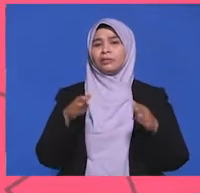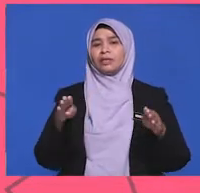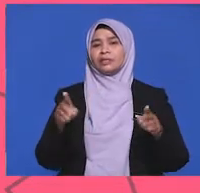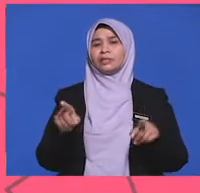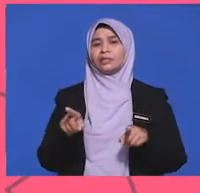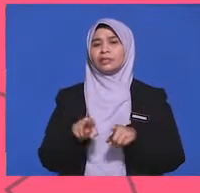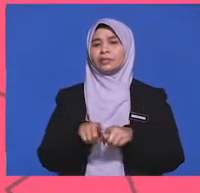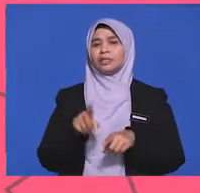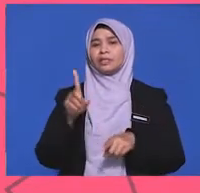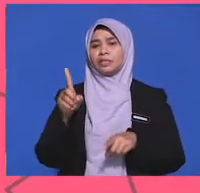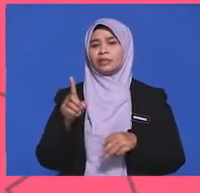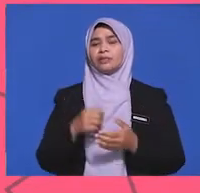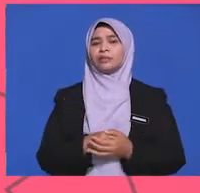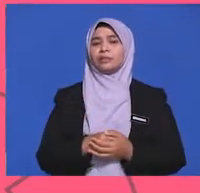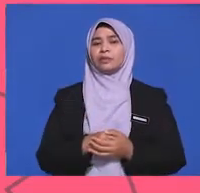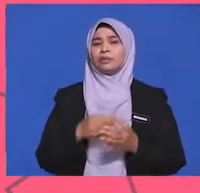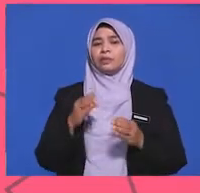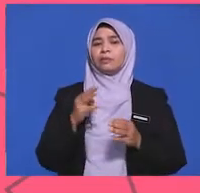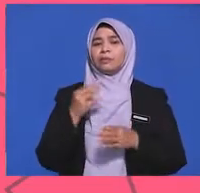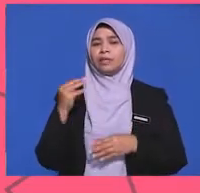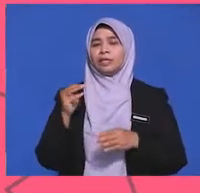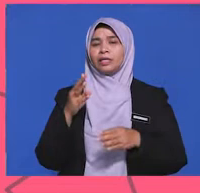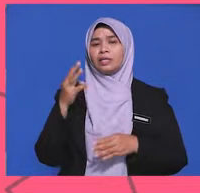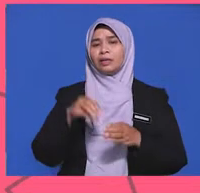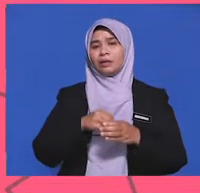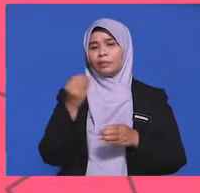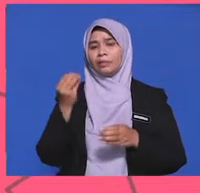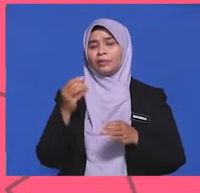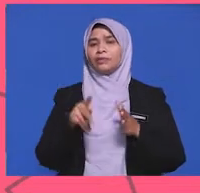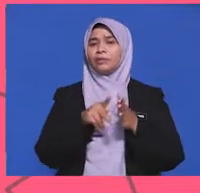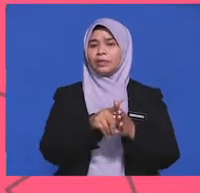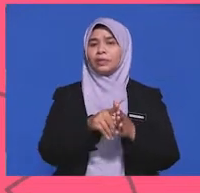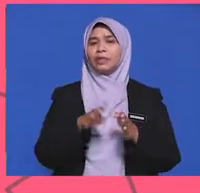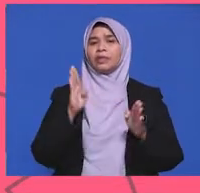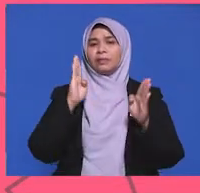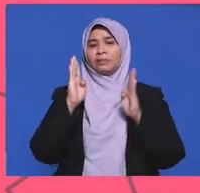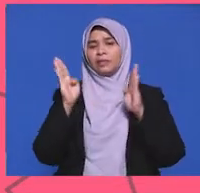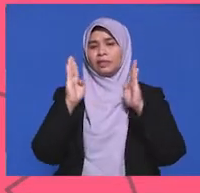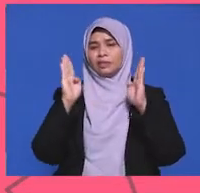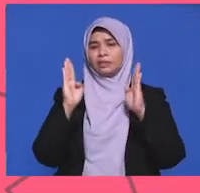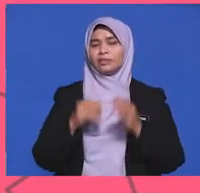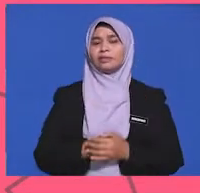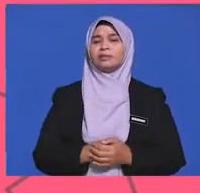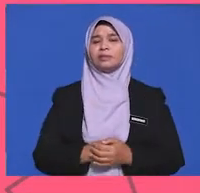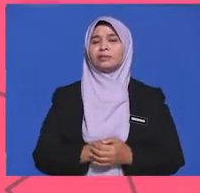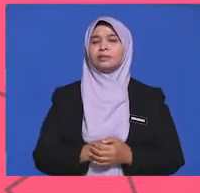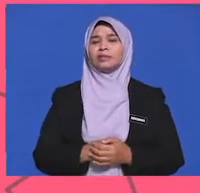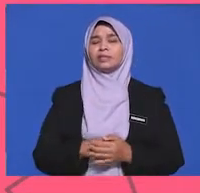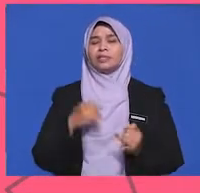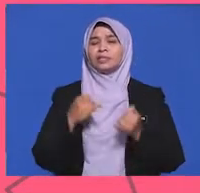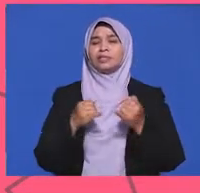1, output yang dipaparkan ialah Bahasa Melayu. Jika